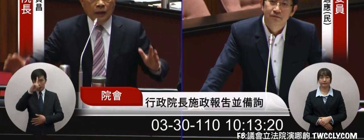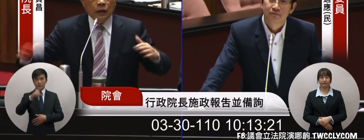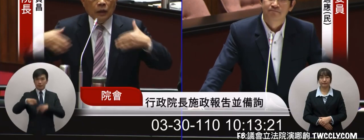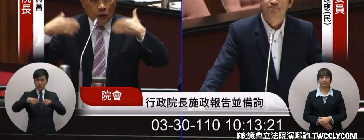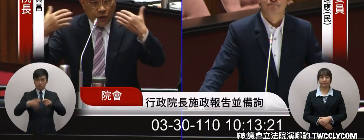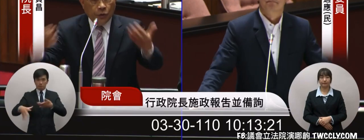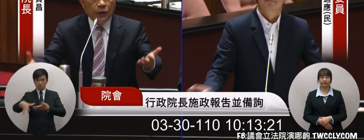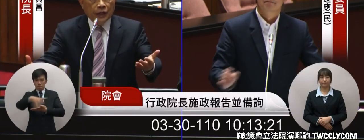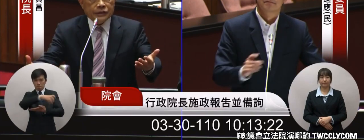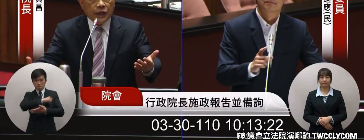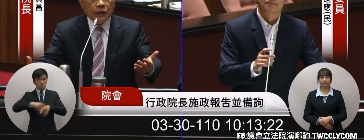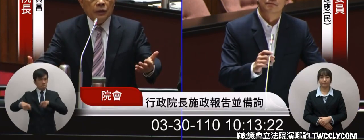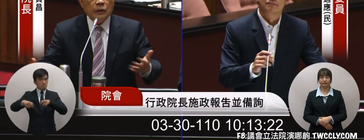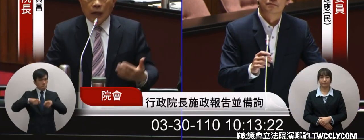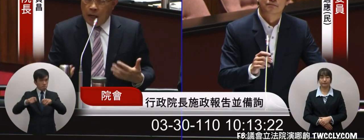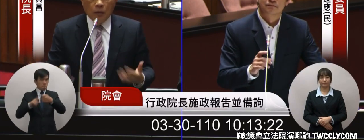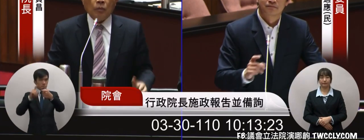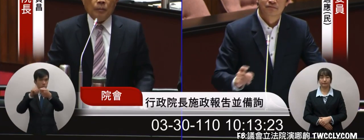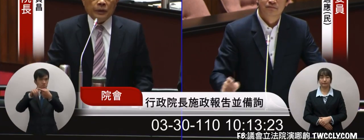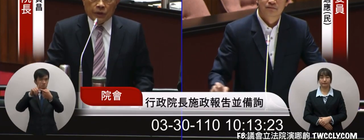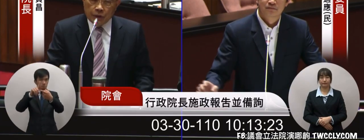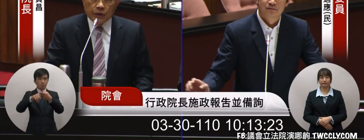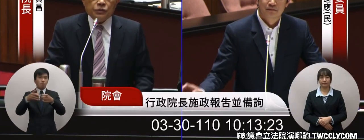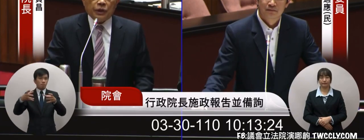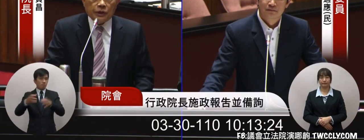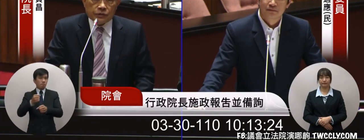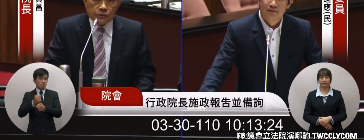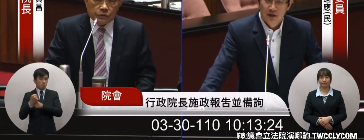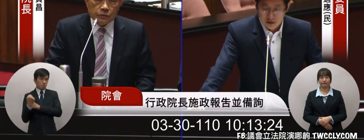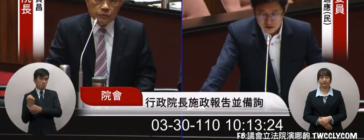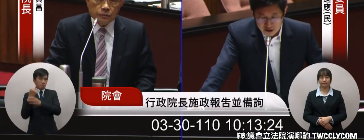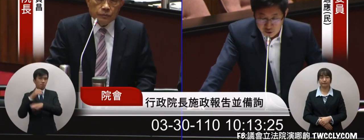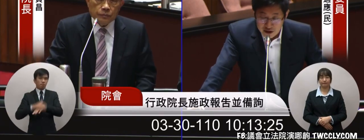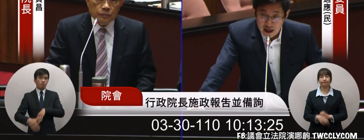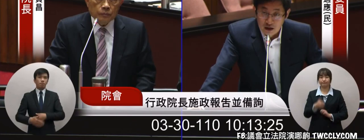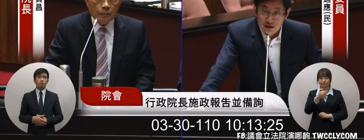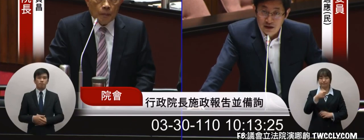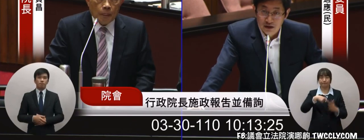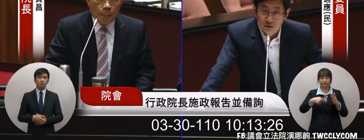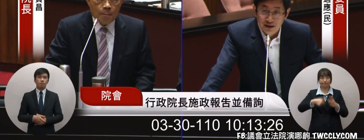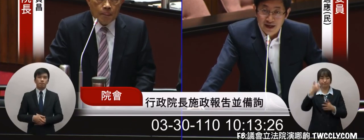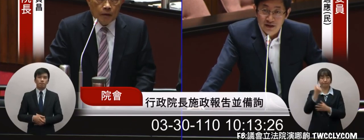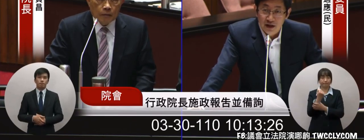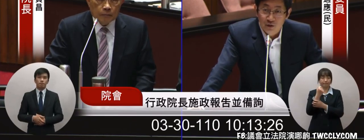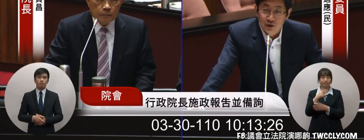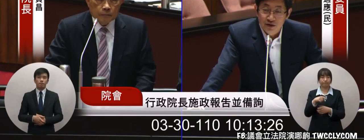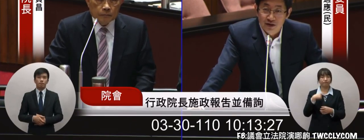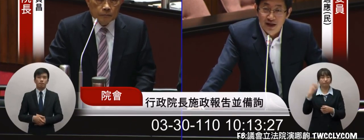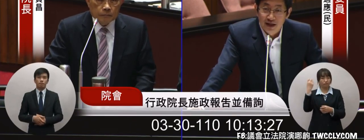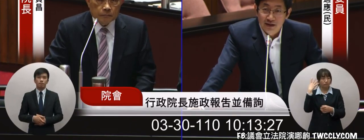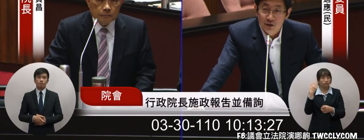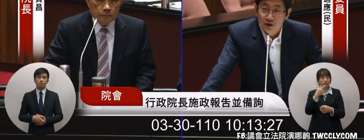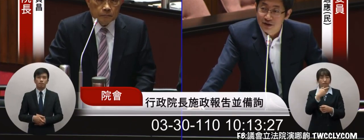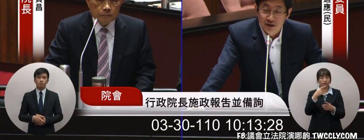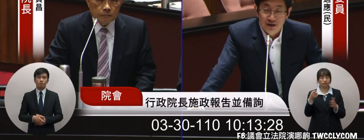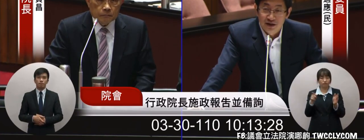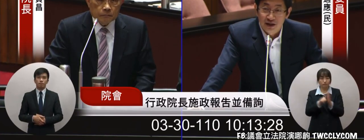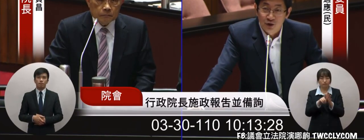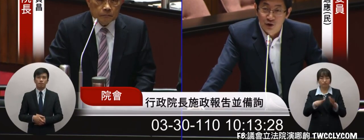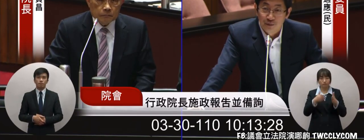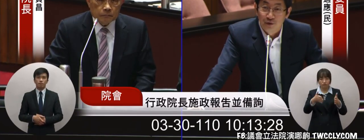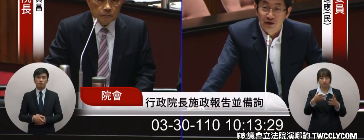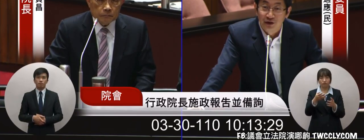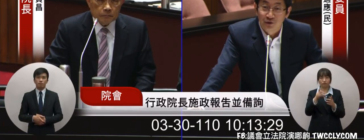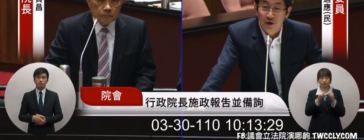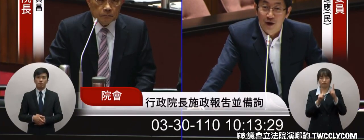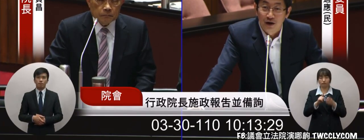體來而且有遠見那我們一定全力支持謝謝院長這個我大概是聽過有史以來針對這件事情